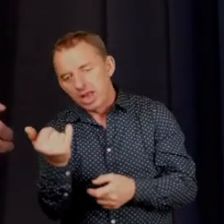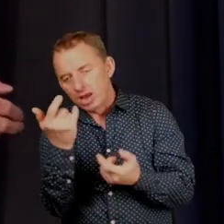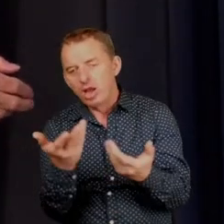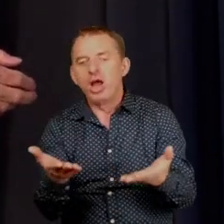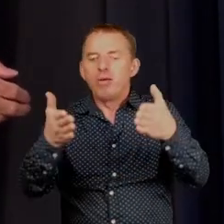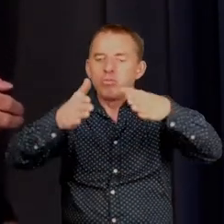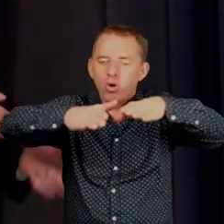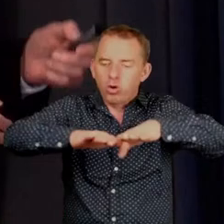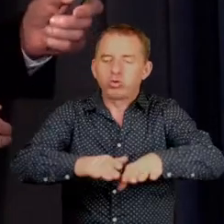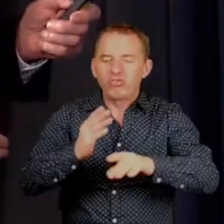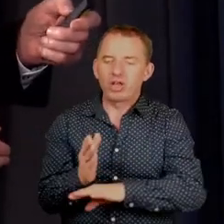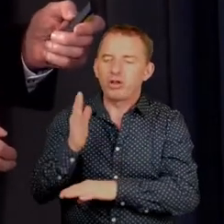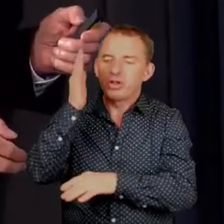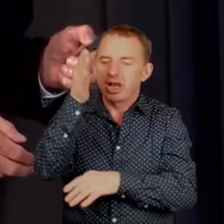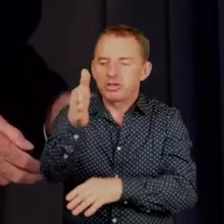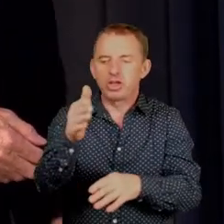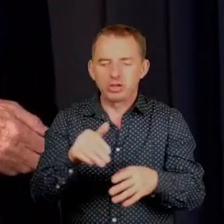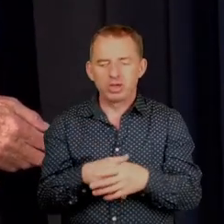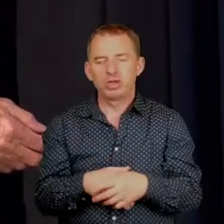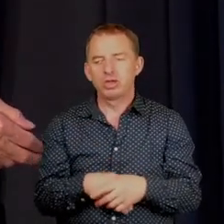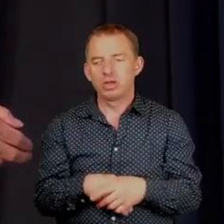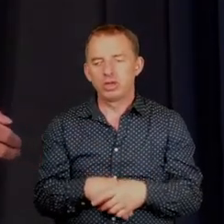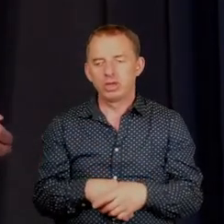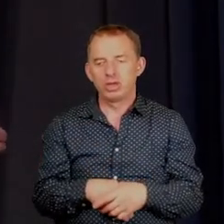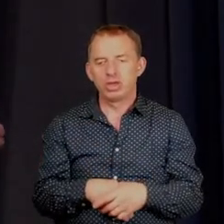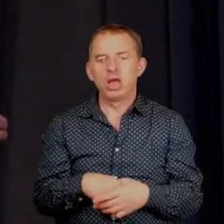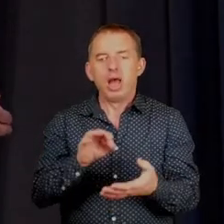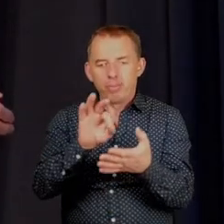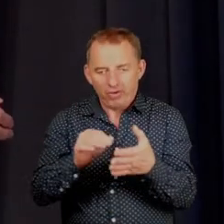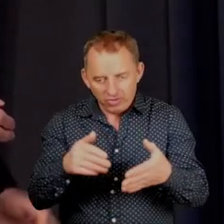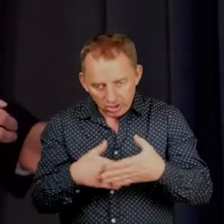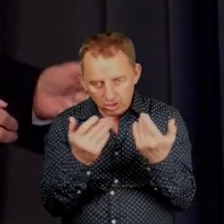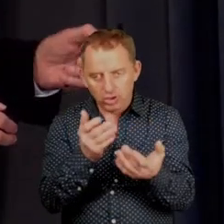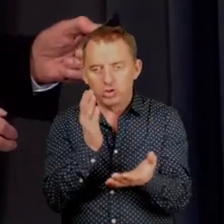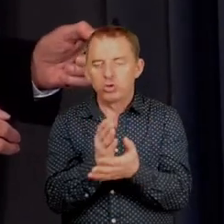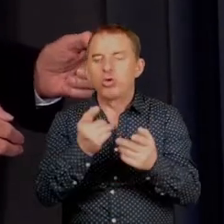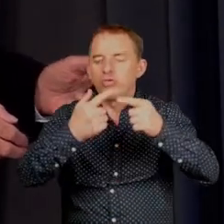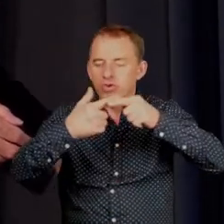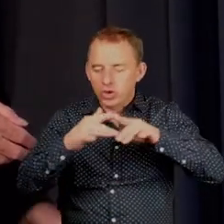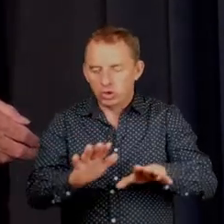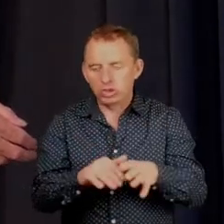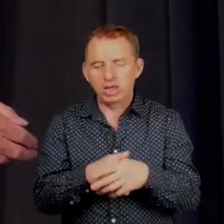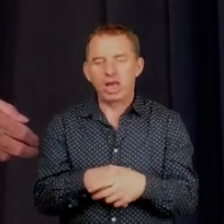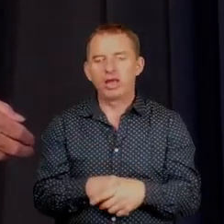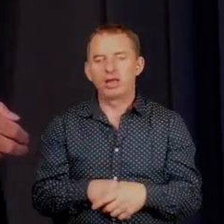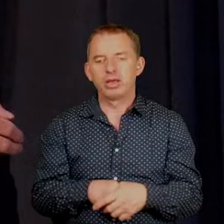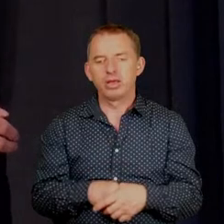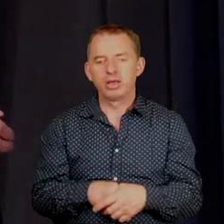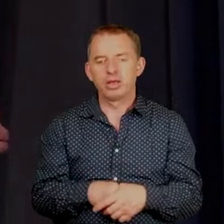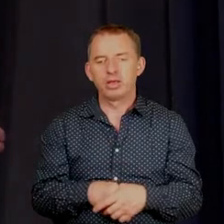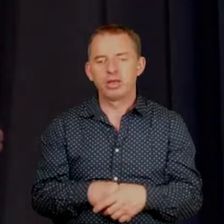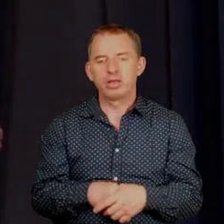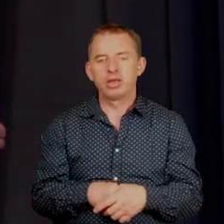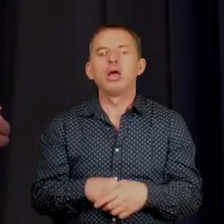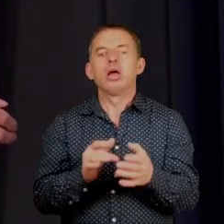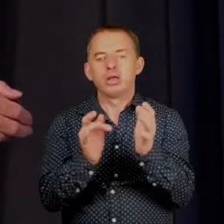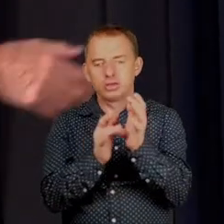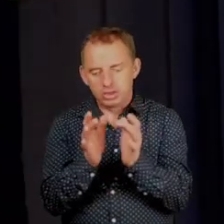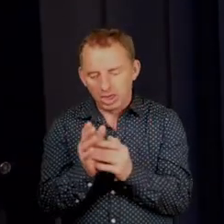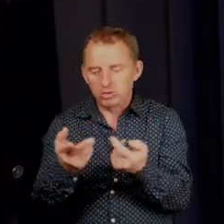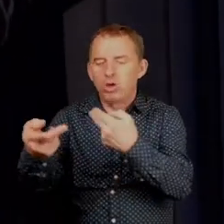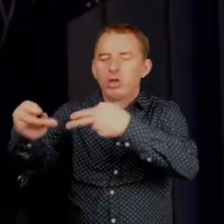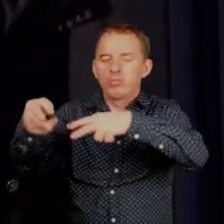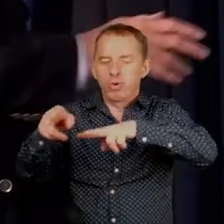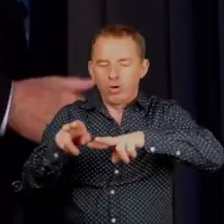błogosławionej nadziei. One day soon. Pewnego dnia już wkrótce. Jesus will return. Jezus powróci.